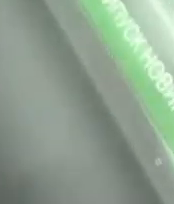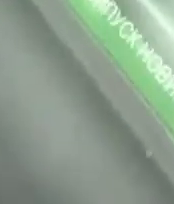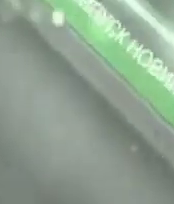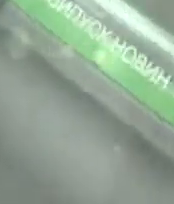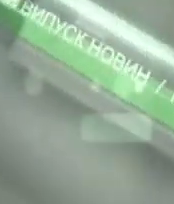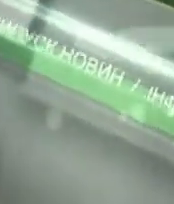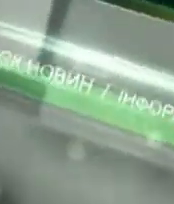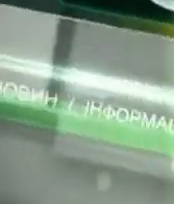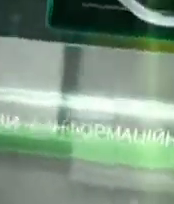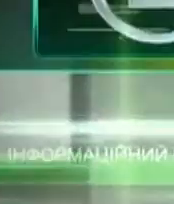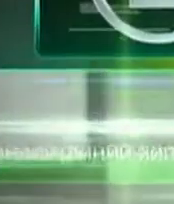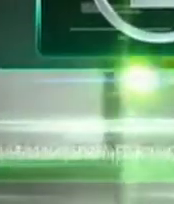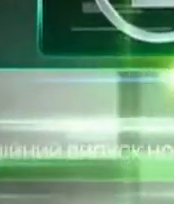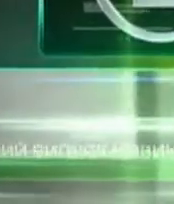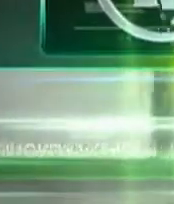Музика